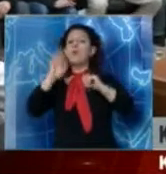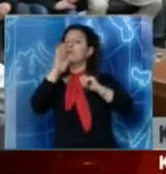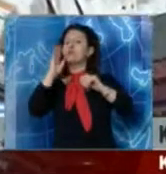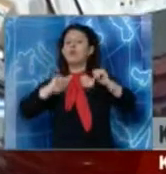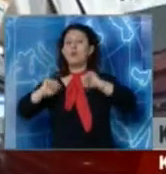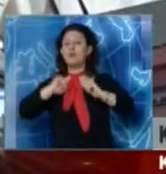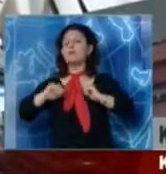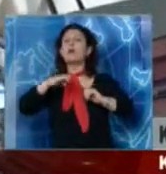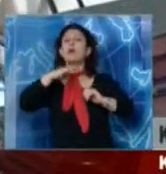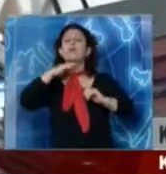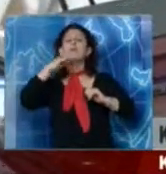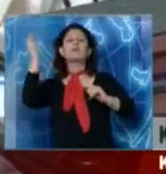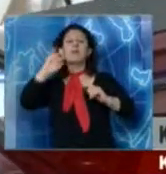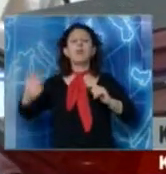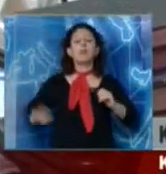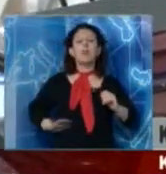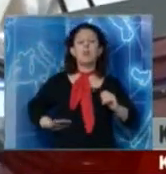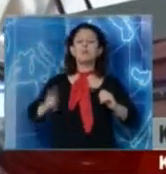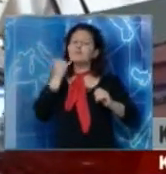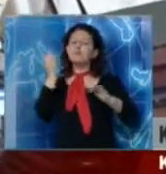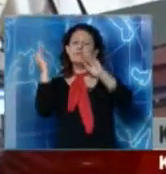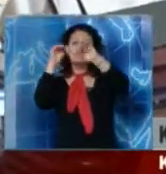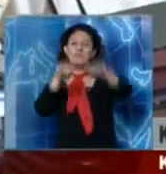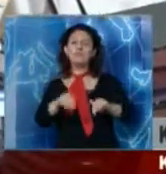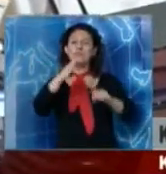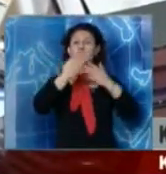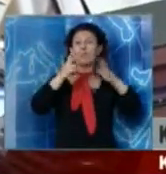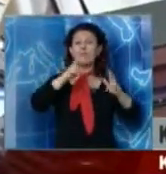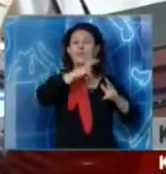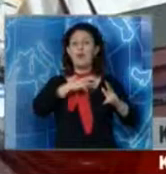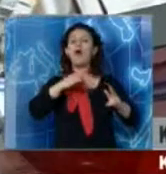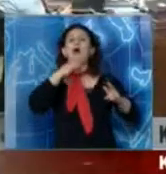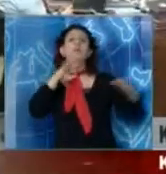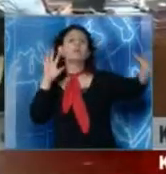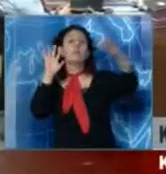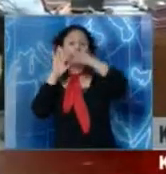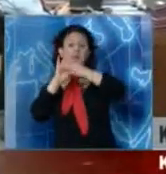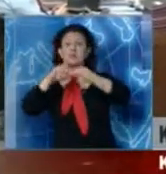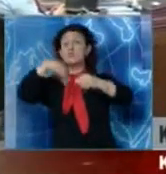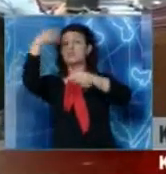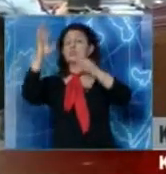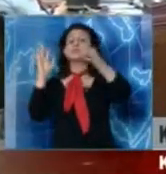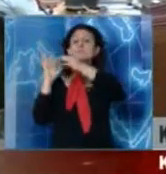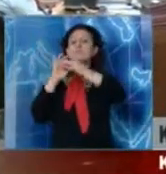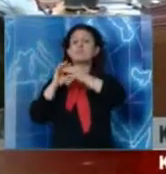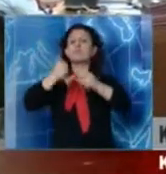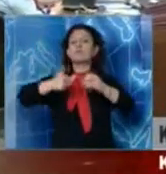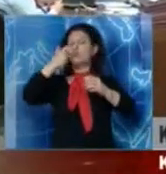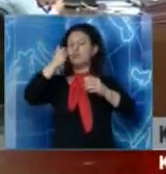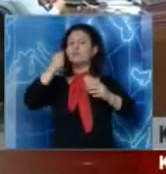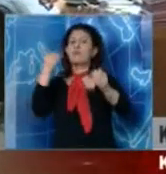gören yabancı uyruklu öğrencilerin katıldığı ziyarette Büyükşehir Avrupa Birliği ve Dış İlişkiler Şube Müdürü Bilal Barış da hazır